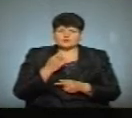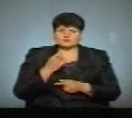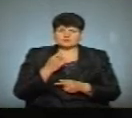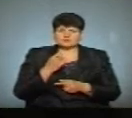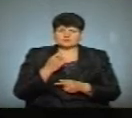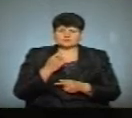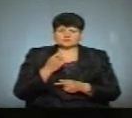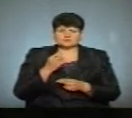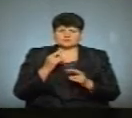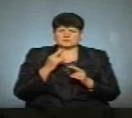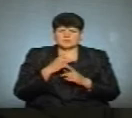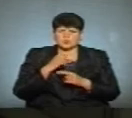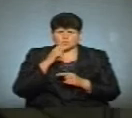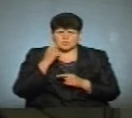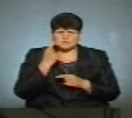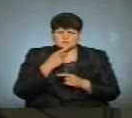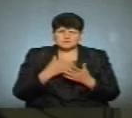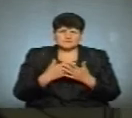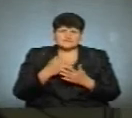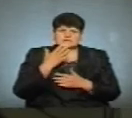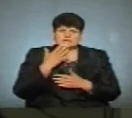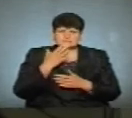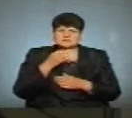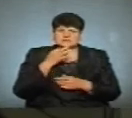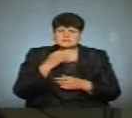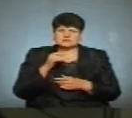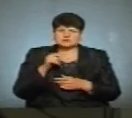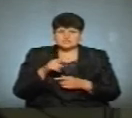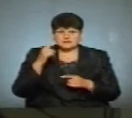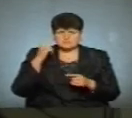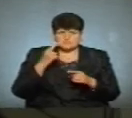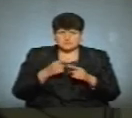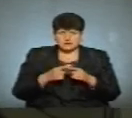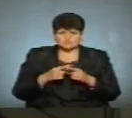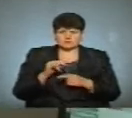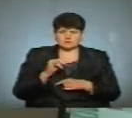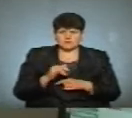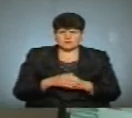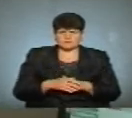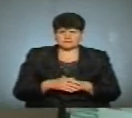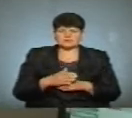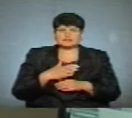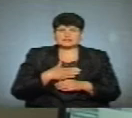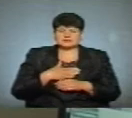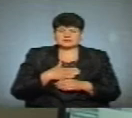ламаною українською мовою, очевидно, іноземка, і повідомила про те, що її братові погано.